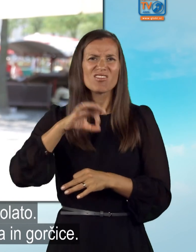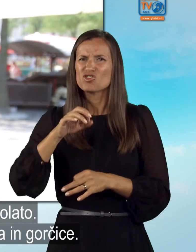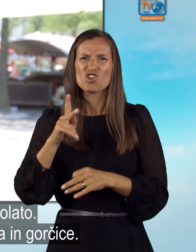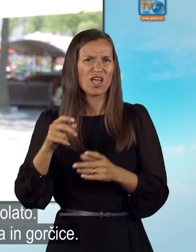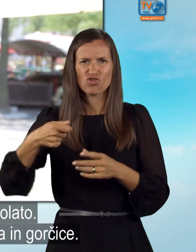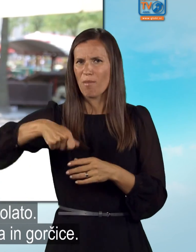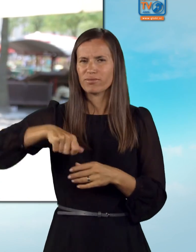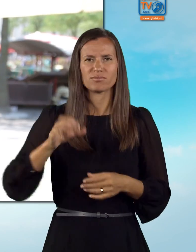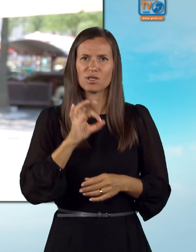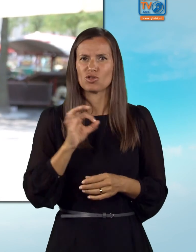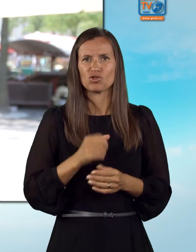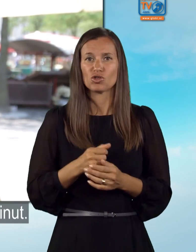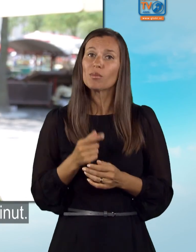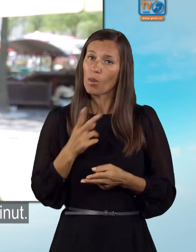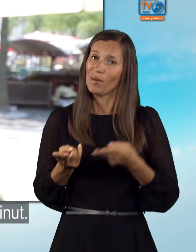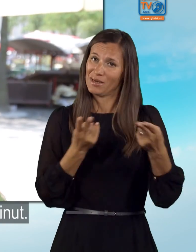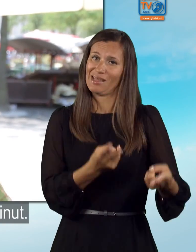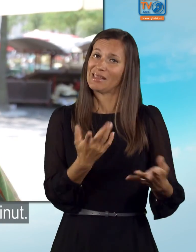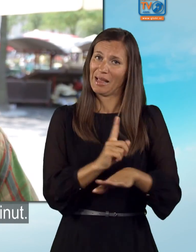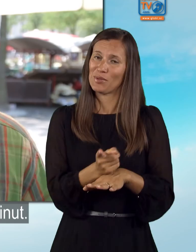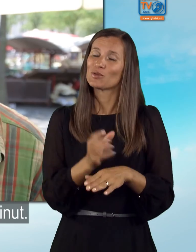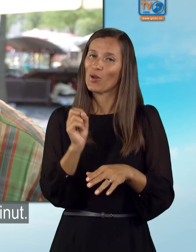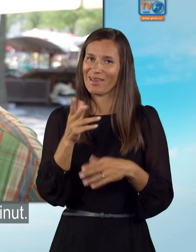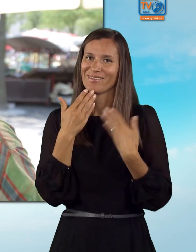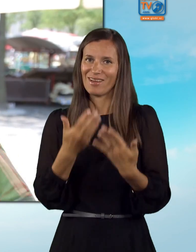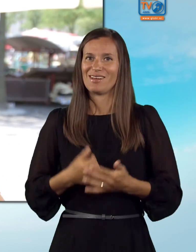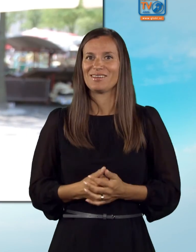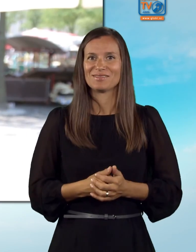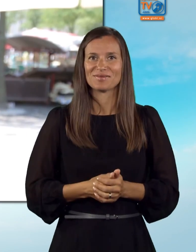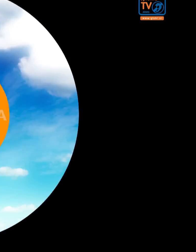Pa zim. Prinesemo par minut, okej? Ok, hvala.